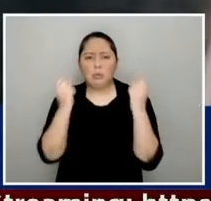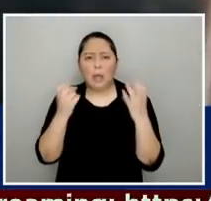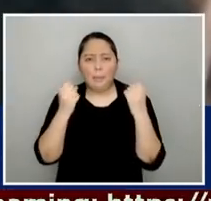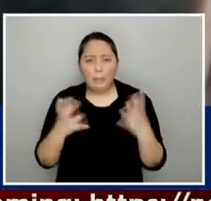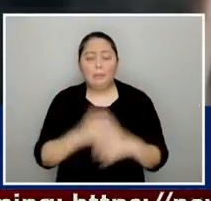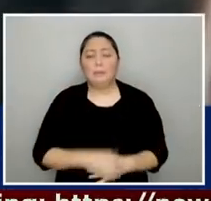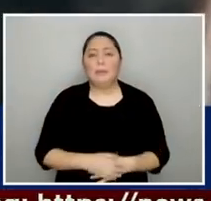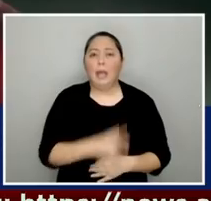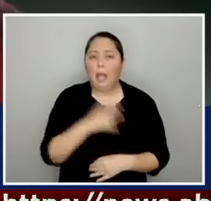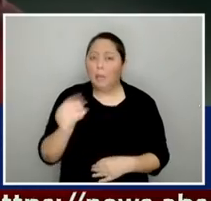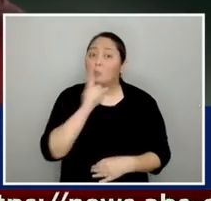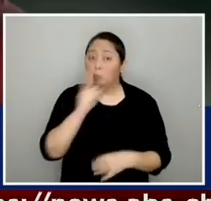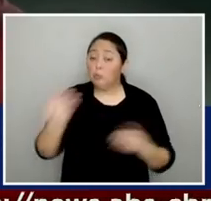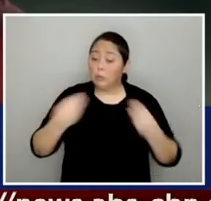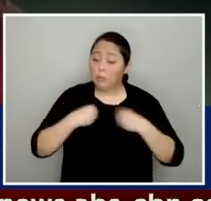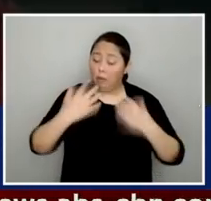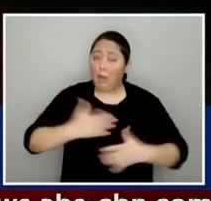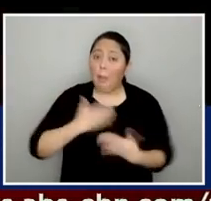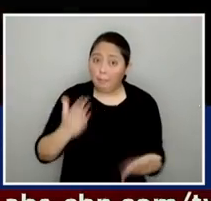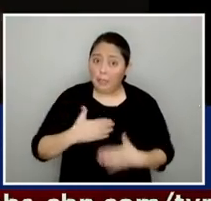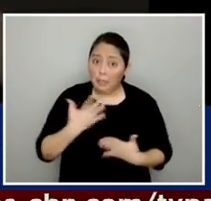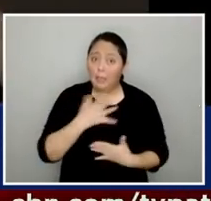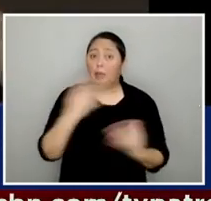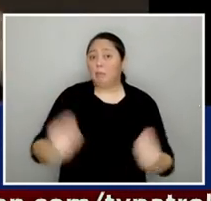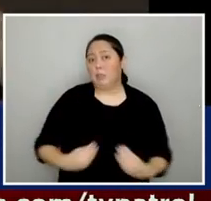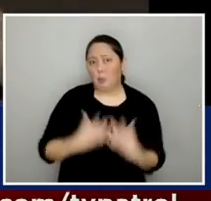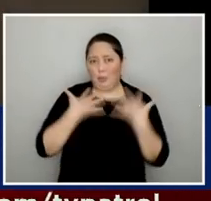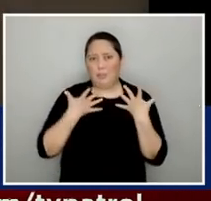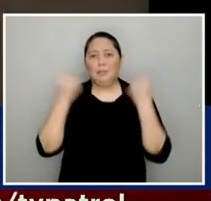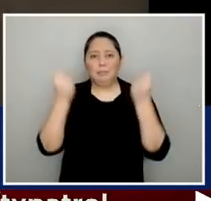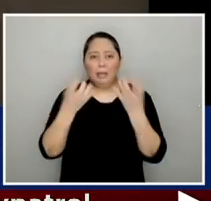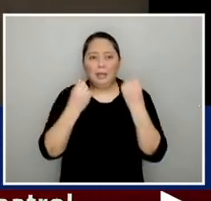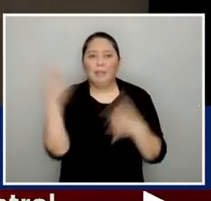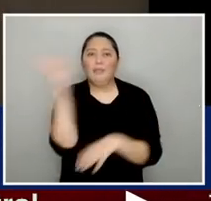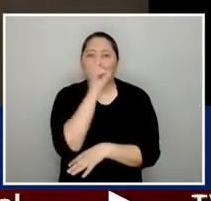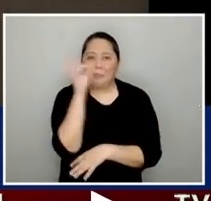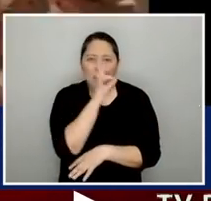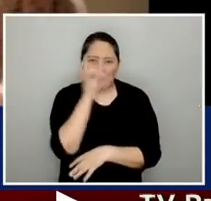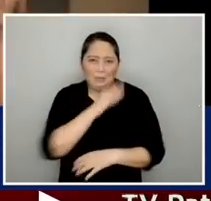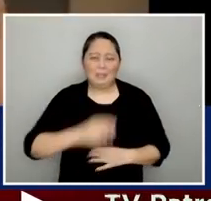nagbigay inspirasyon sa maraming Pilipino. Close the door.